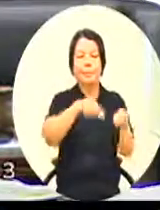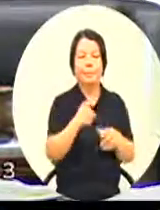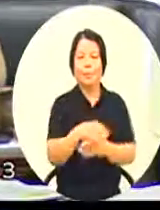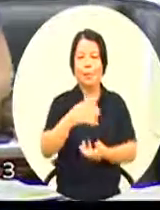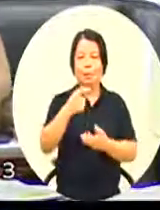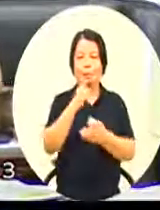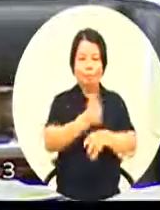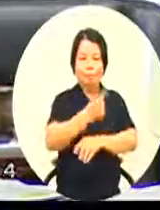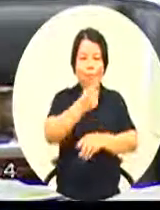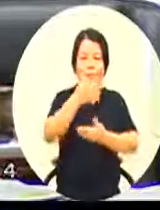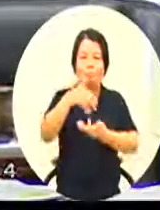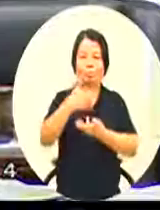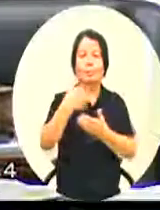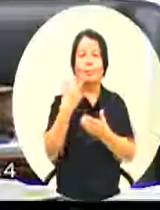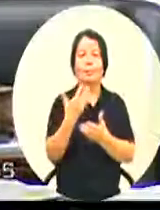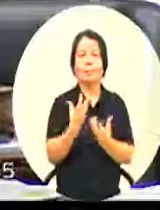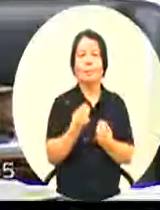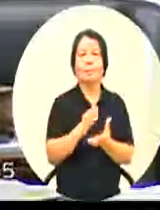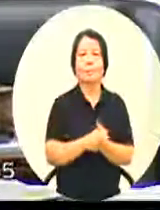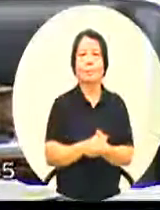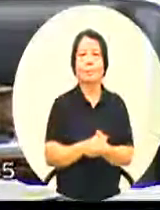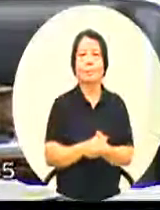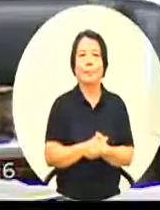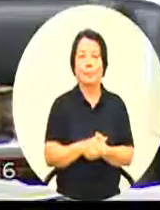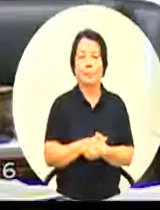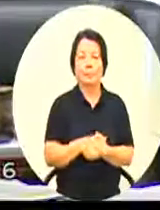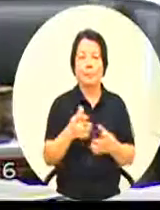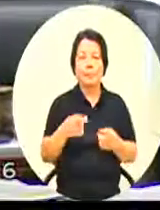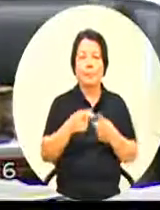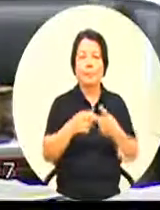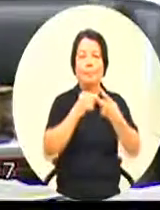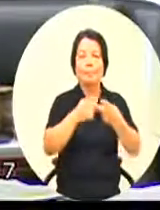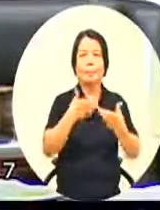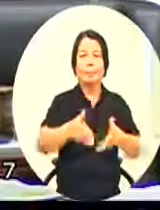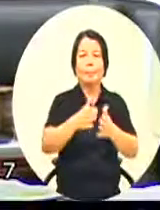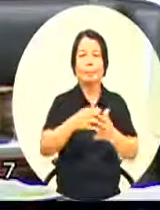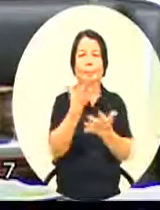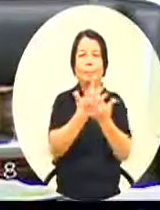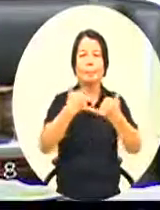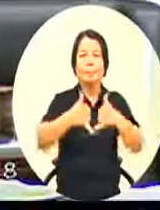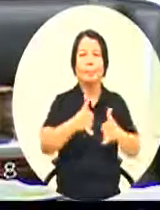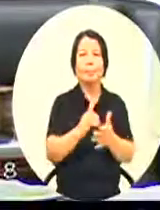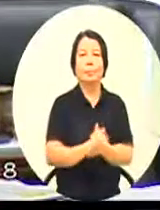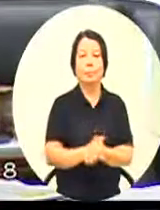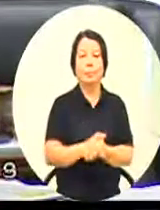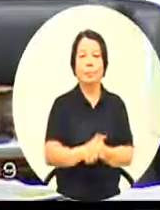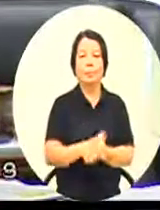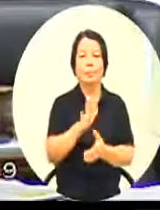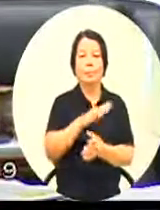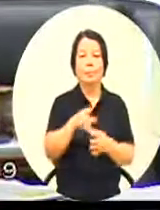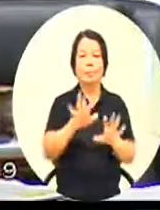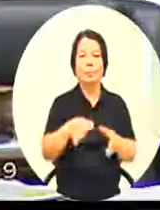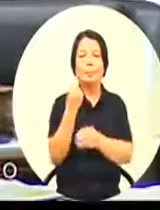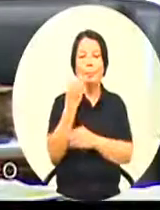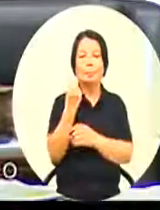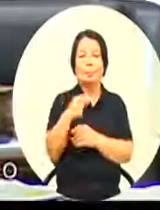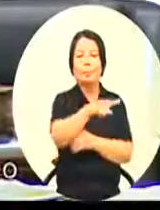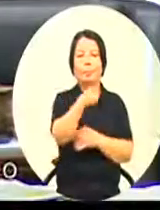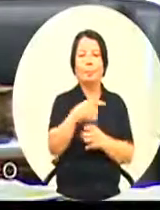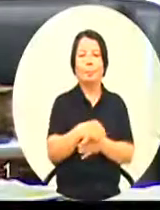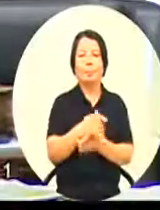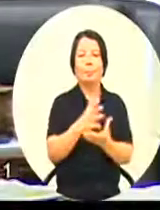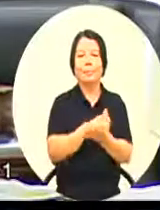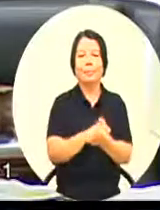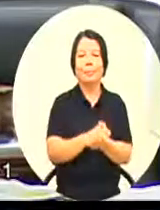吃饭。那我再讲那个第二个重点，就是现在网络吼是现在的不可缺少的东西啦吼。